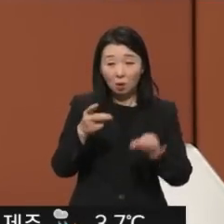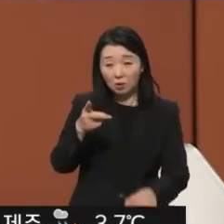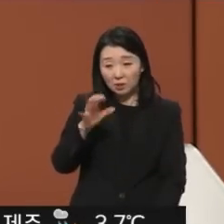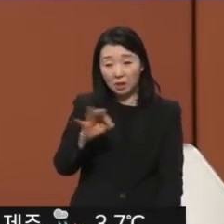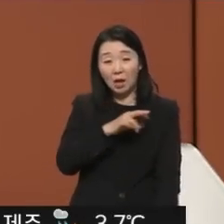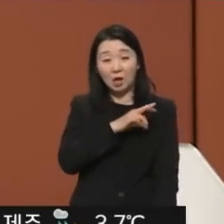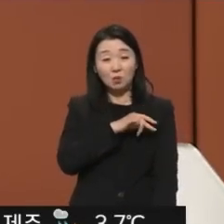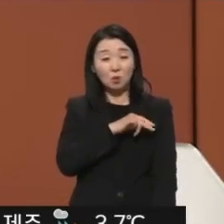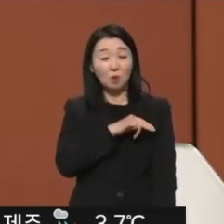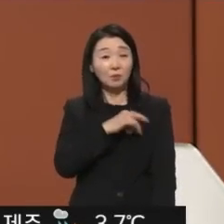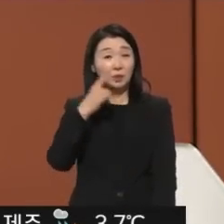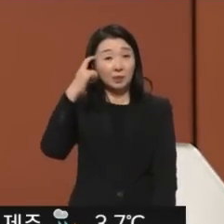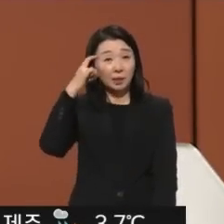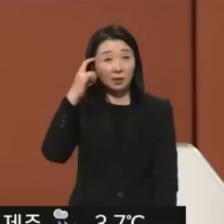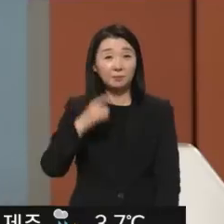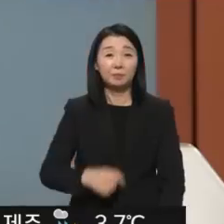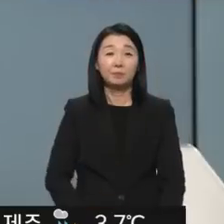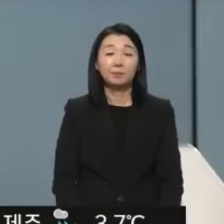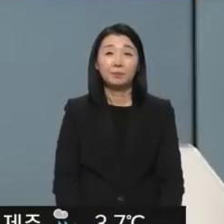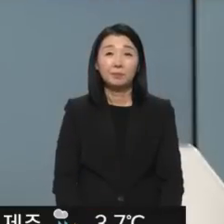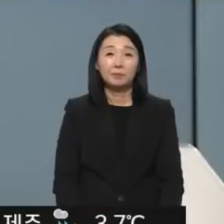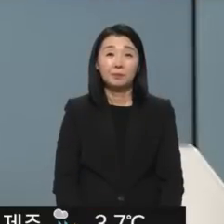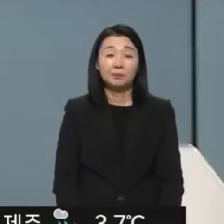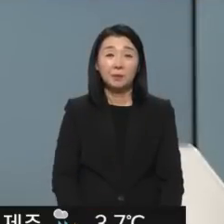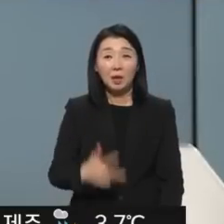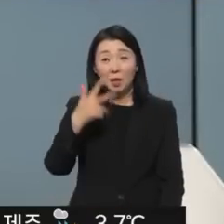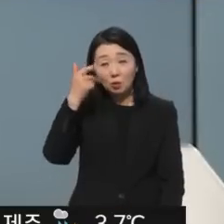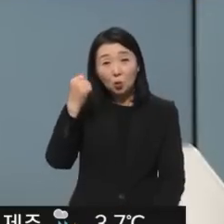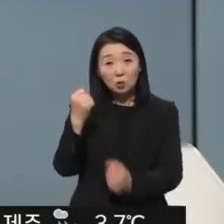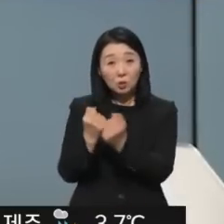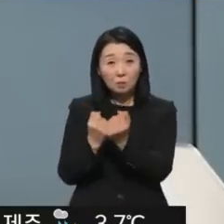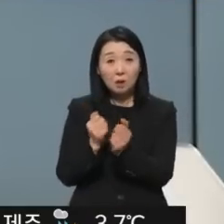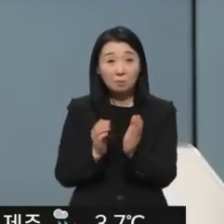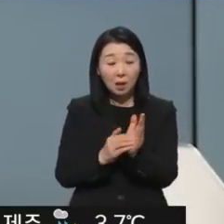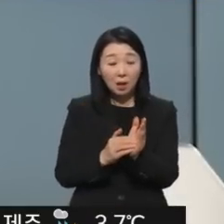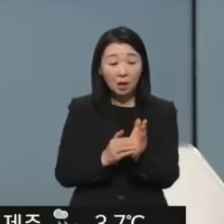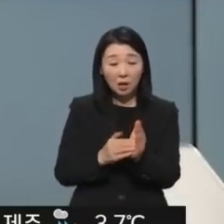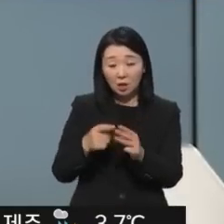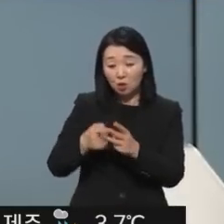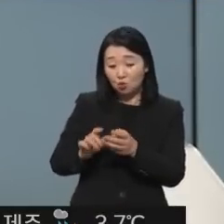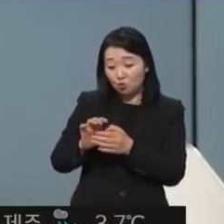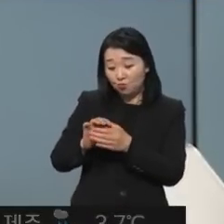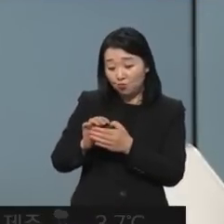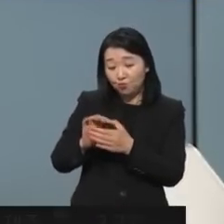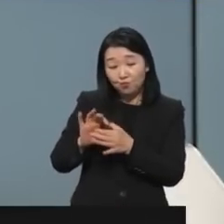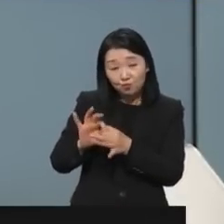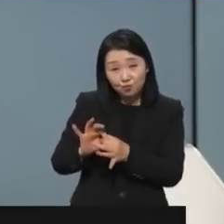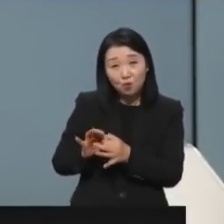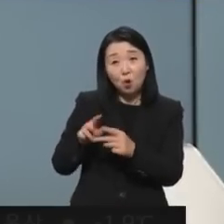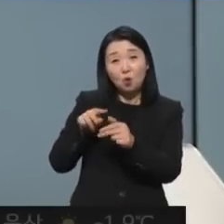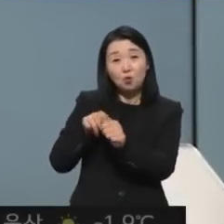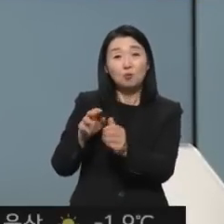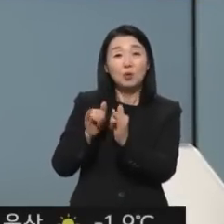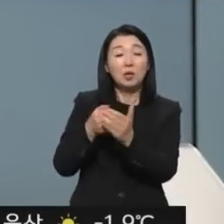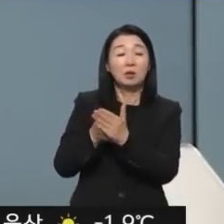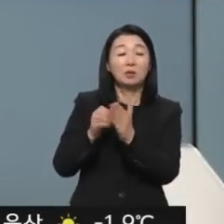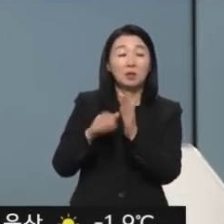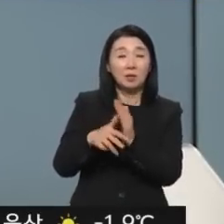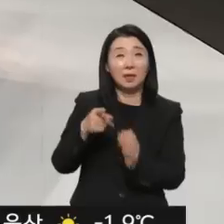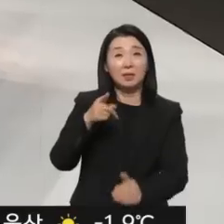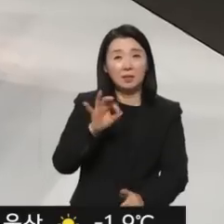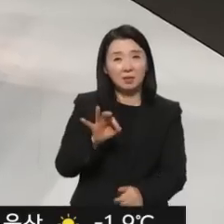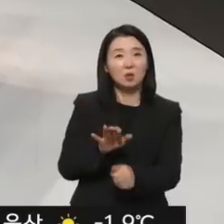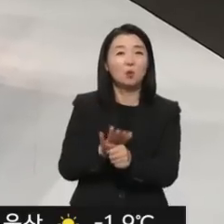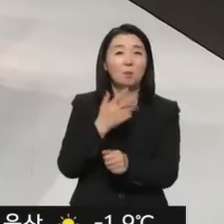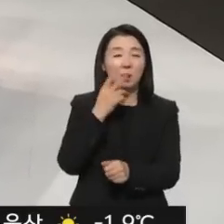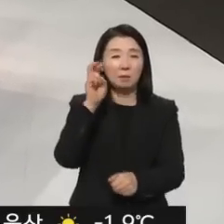의원의 발언이 또 생각이 나는데 아까 이제 조멘토가 설명했던 대로 특히 이제 친윤 후보를 정하는 과정에서 장제원 의원이 큰 역할을 하지